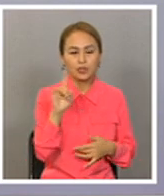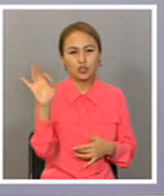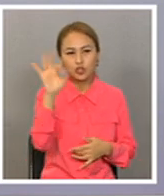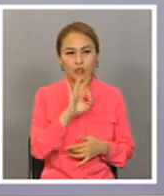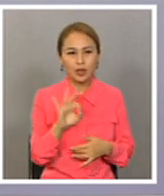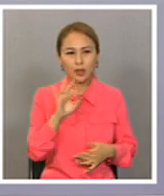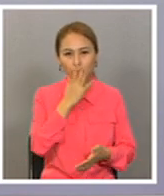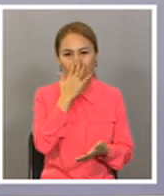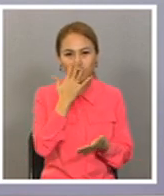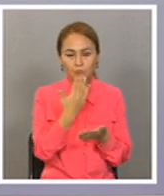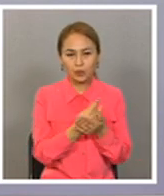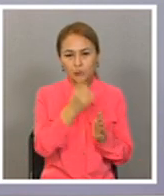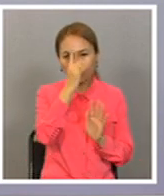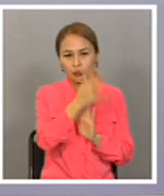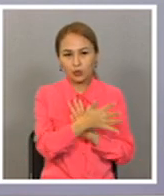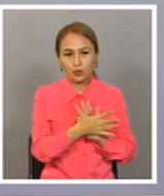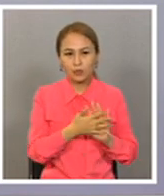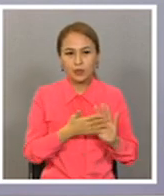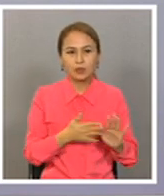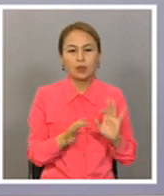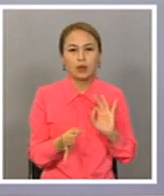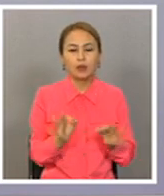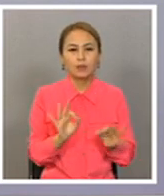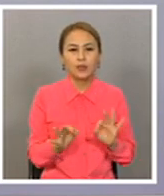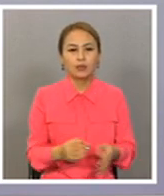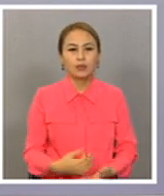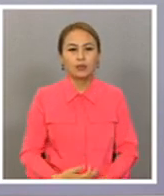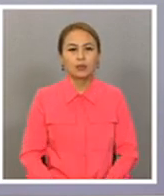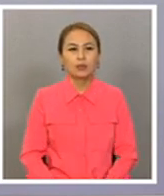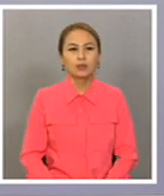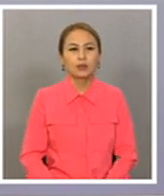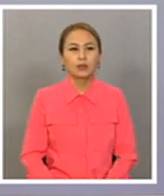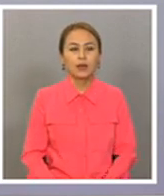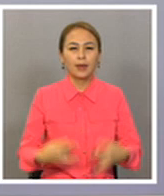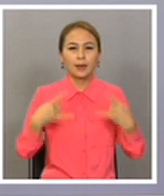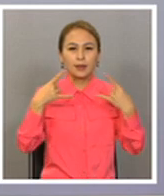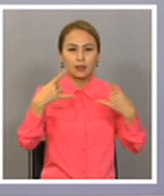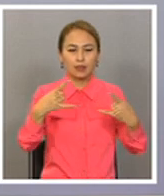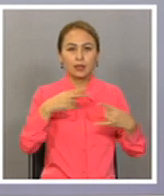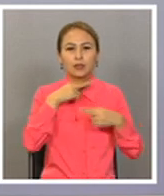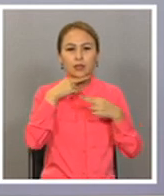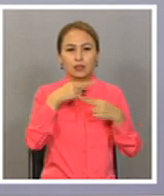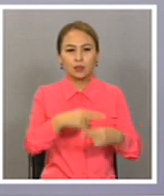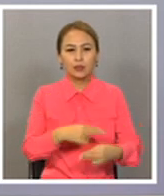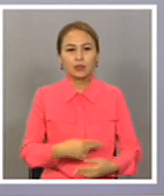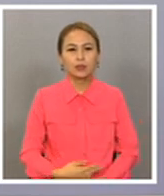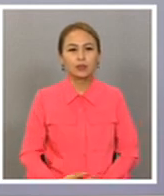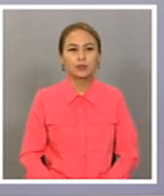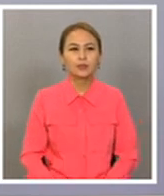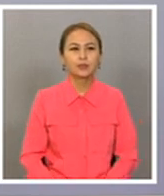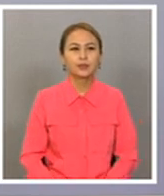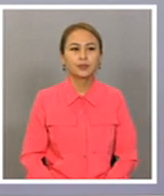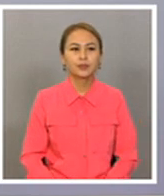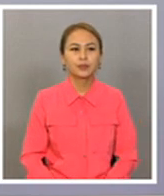өз түсінігімізді қалыптастыра кетейік. Экранға назар